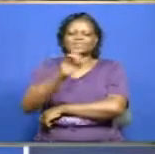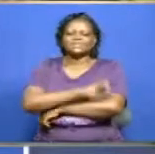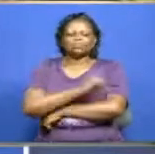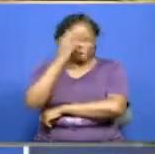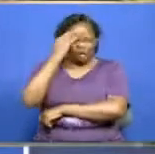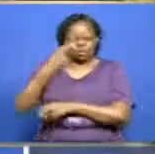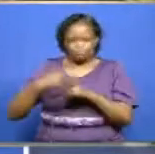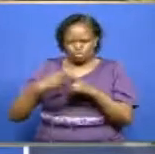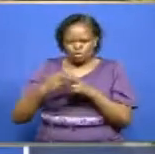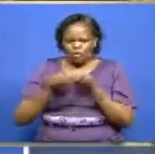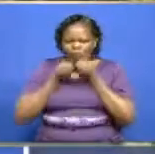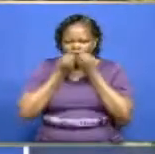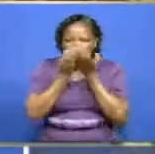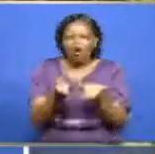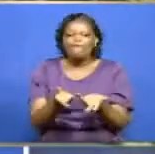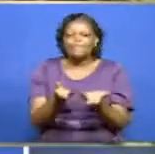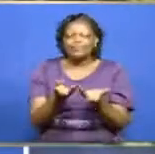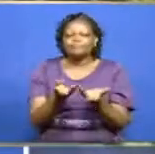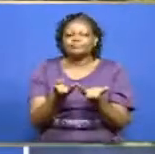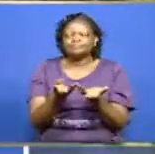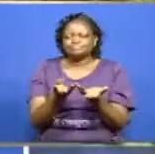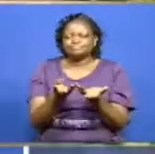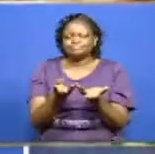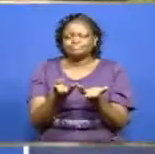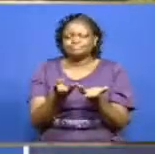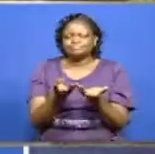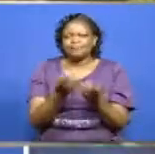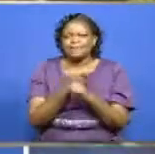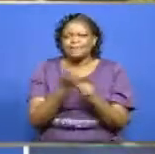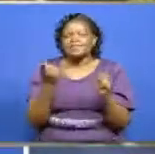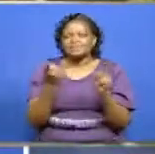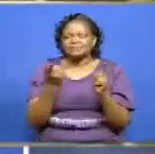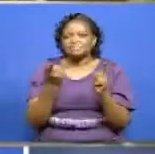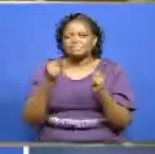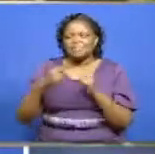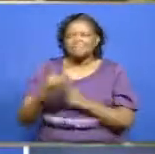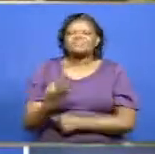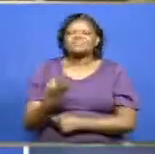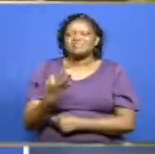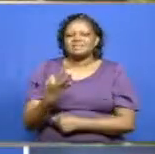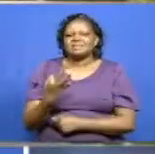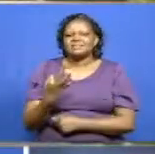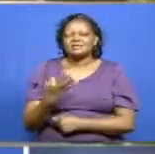alafu tutawahabarisheni kwa pamoja, lakini within those 3 months.